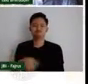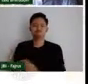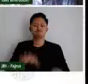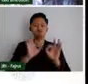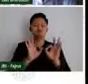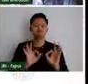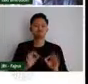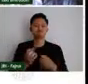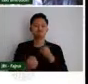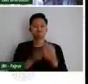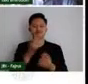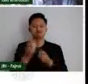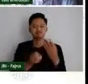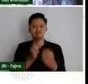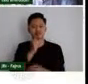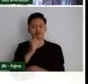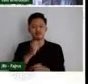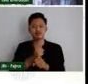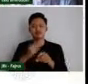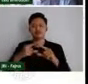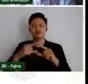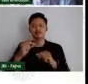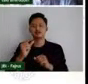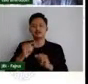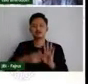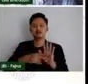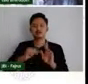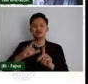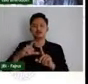Gatida ini, jelas sangat bahwa